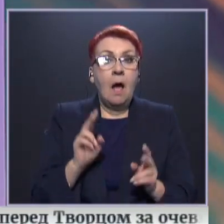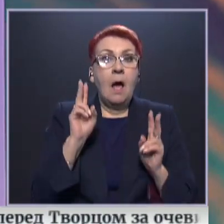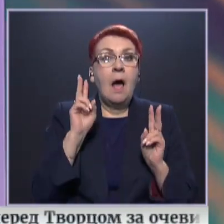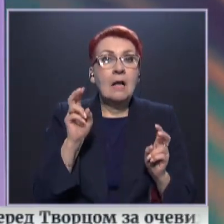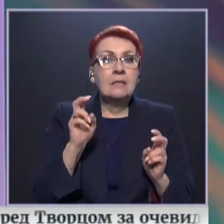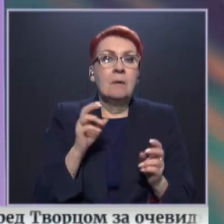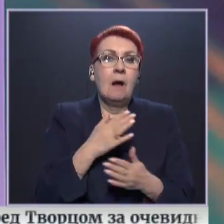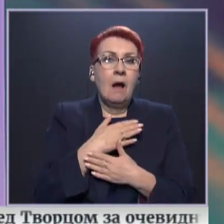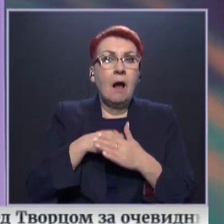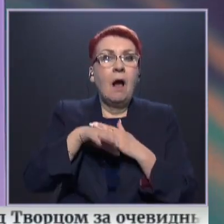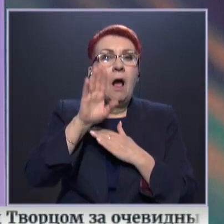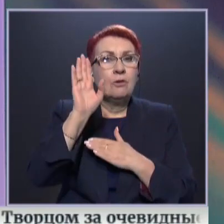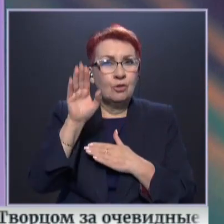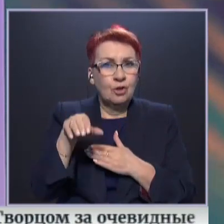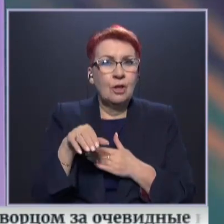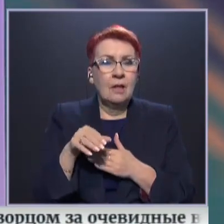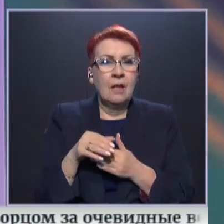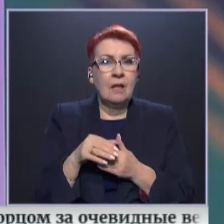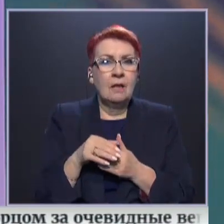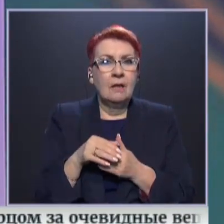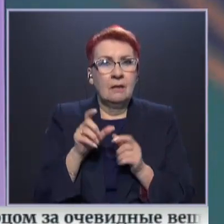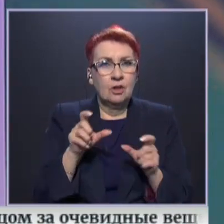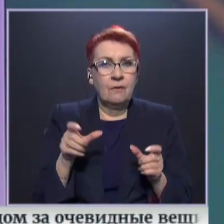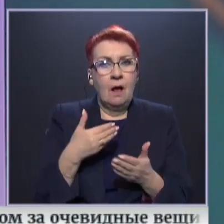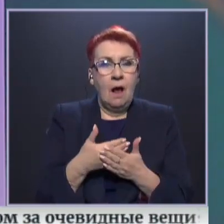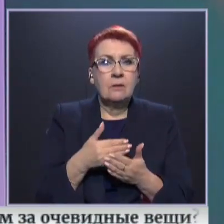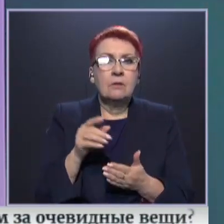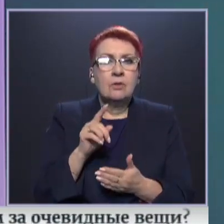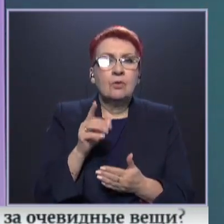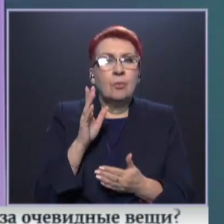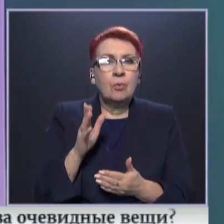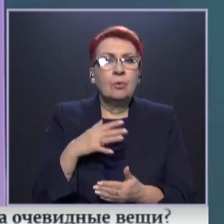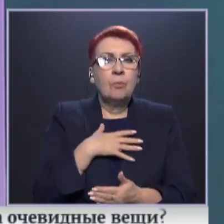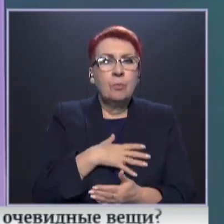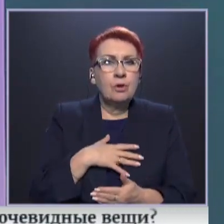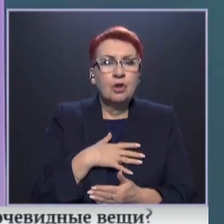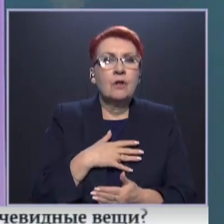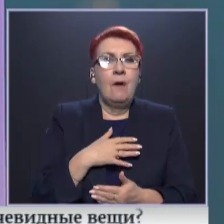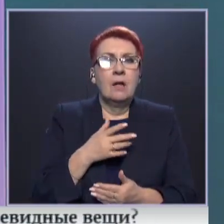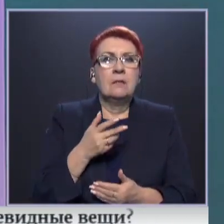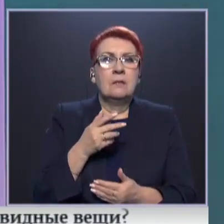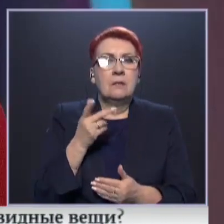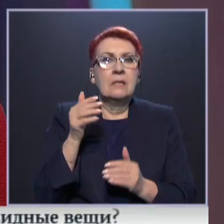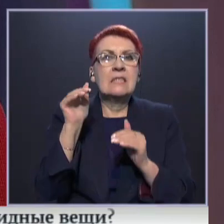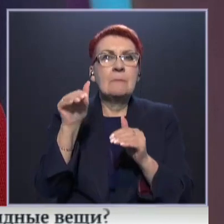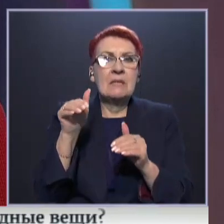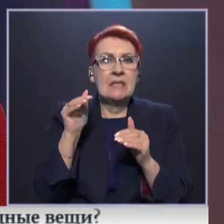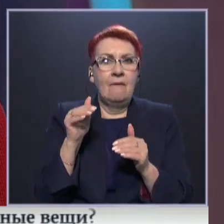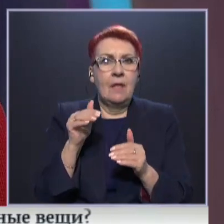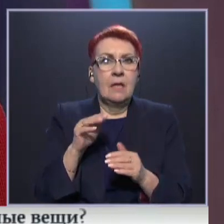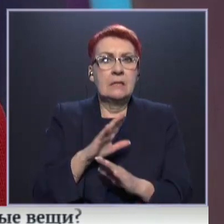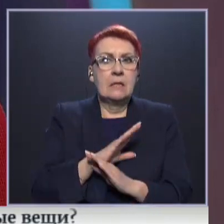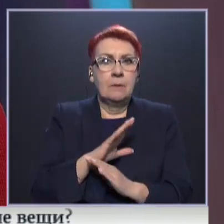человеческой кажется столь ужасной, что они... Вот будут болезненно переживать всякое соприкосновение, даже со смертью, вот да.